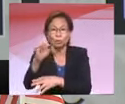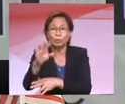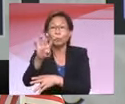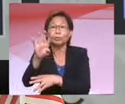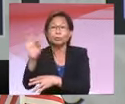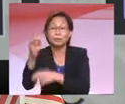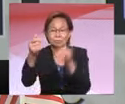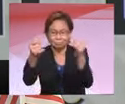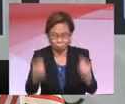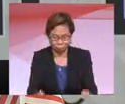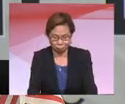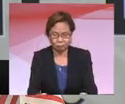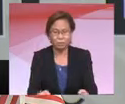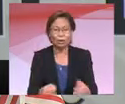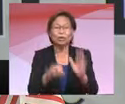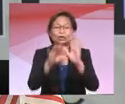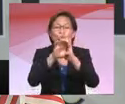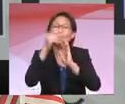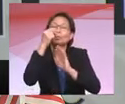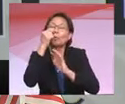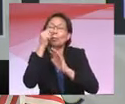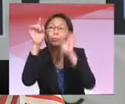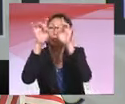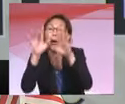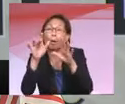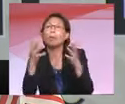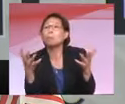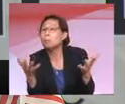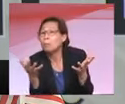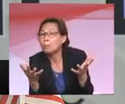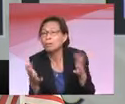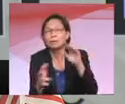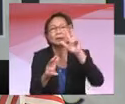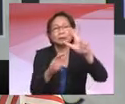46,749 individu. Jumlah sampel diambil dan diuji ialah